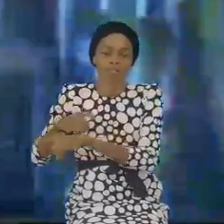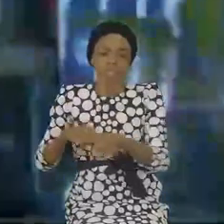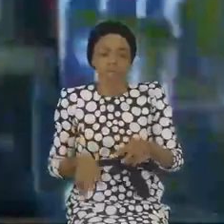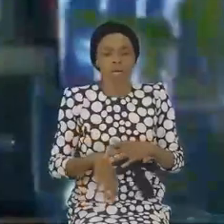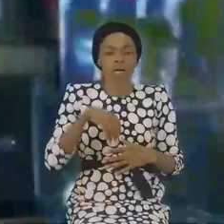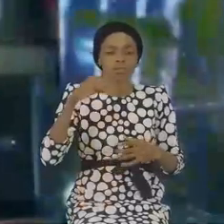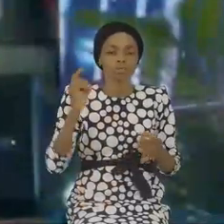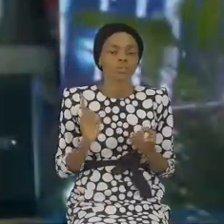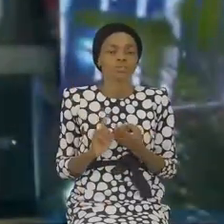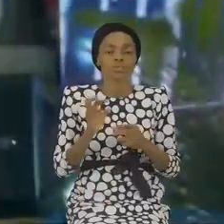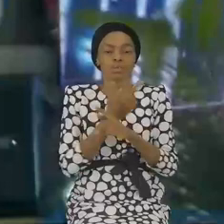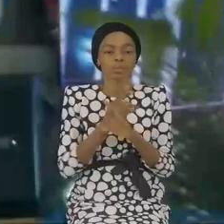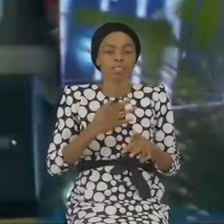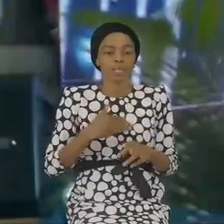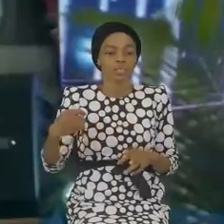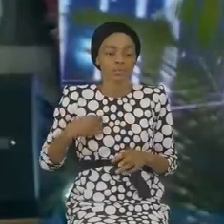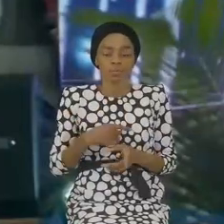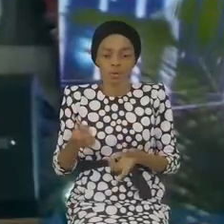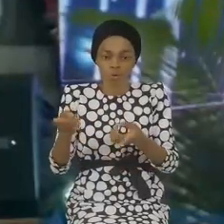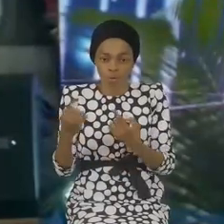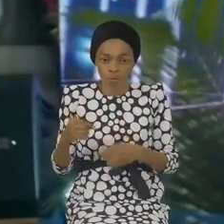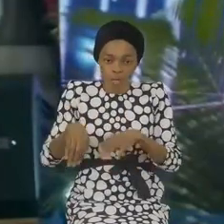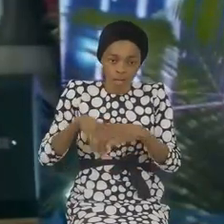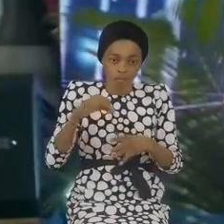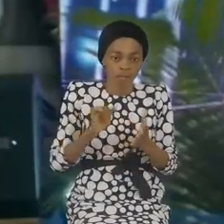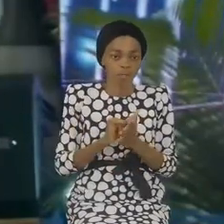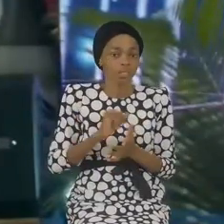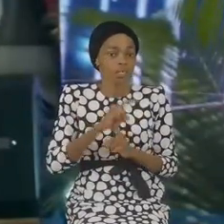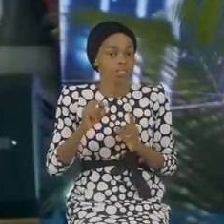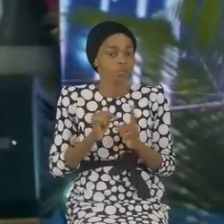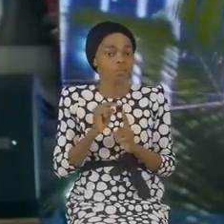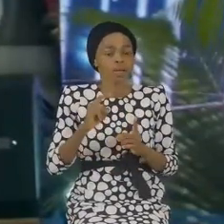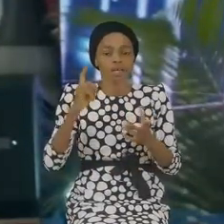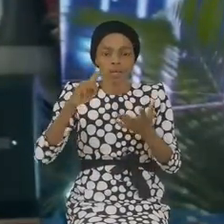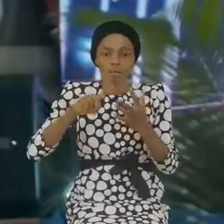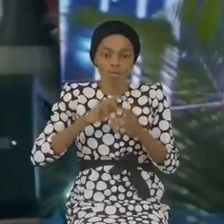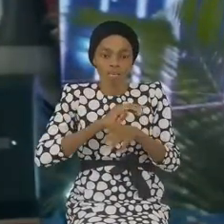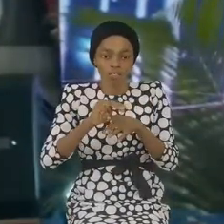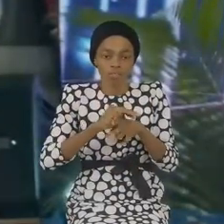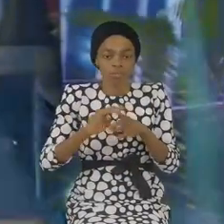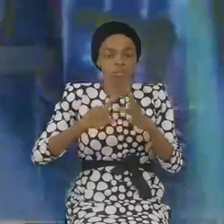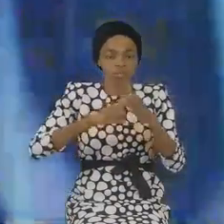et ils sortent de cela, c'est en ce moment que le ministère commence. Il nous dit dans le